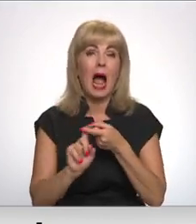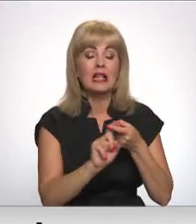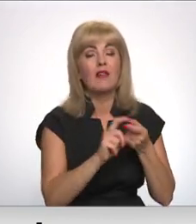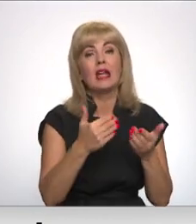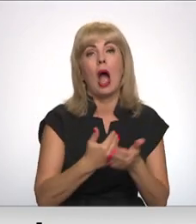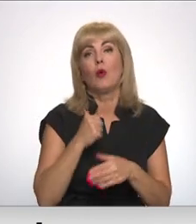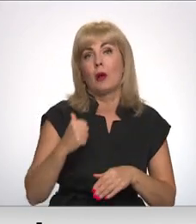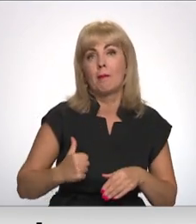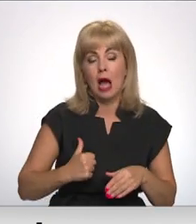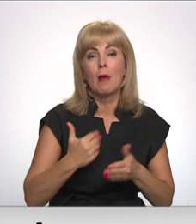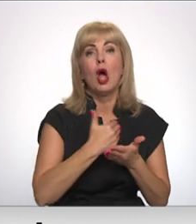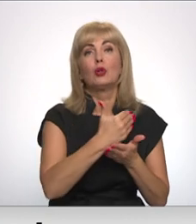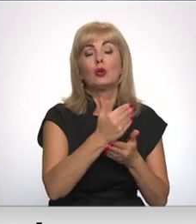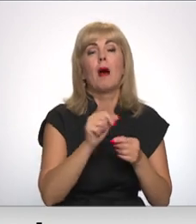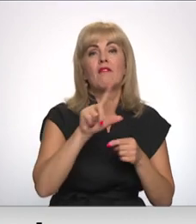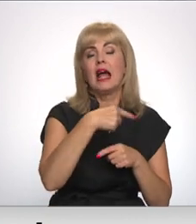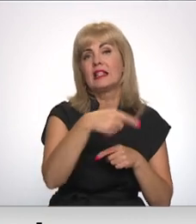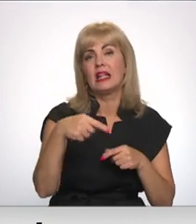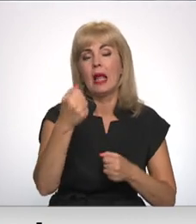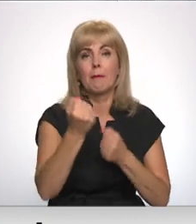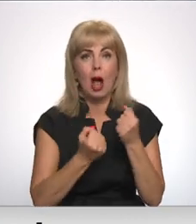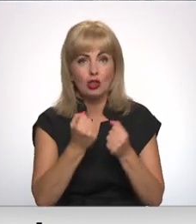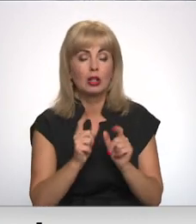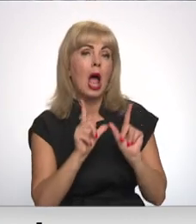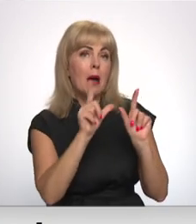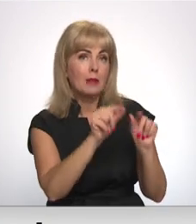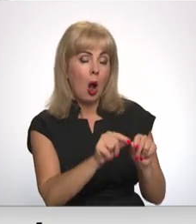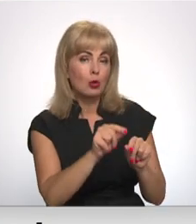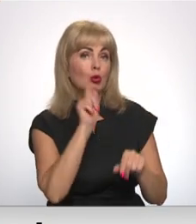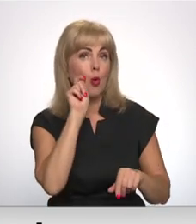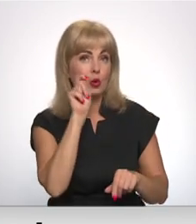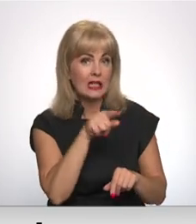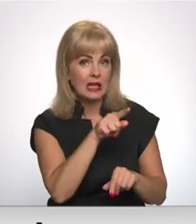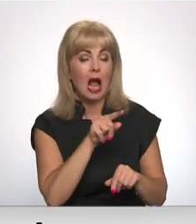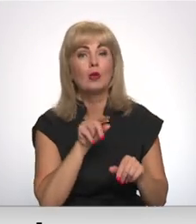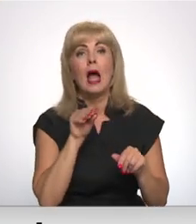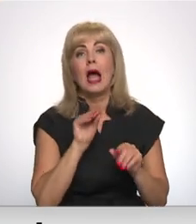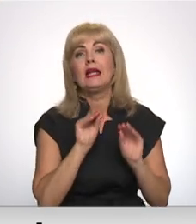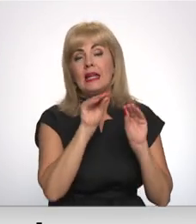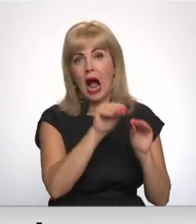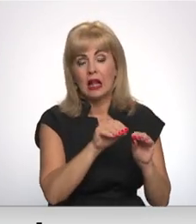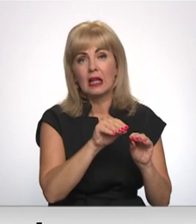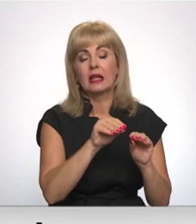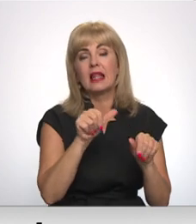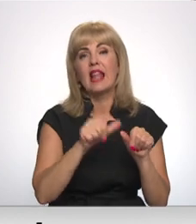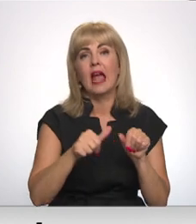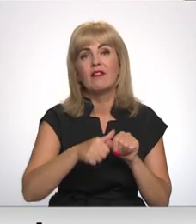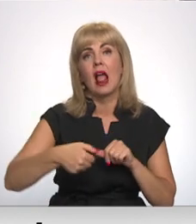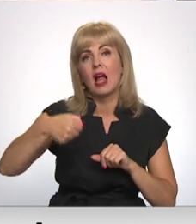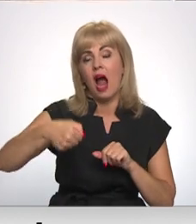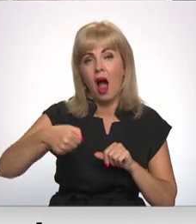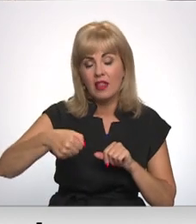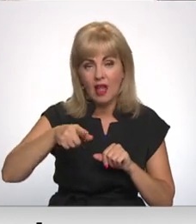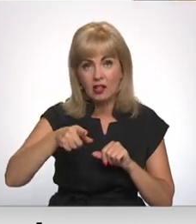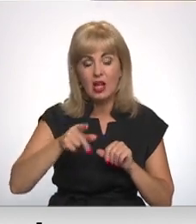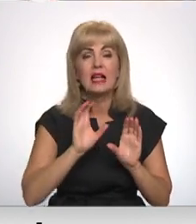Jaunmārupi, no kurienes tālāk ar vēl vairākiem nākamnedēļ mēros ceļu uz Ukrainu, tajā ieliktas arī vairākas kannas ar degvielu. To savukārt